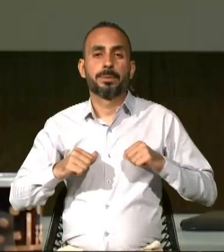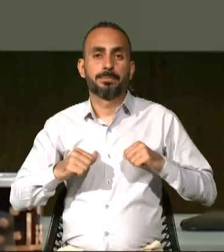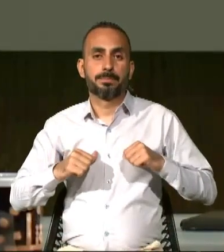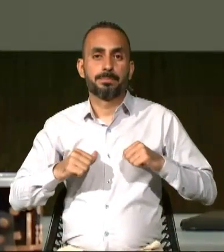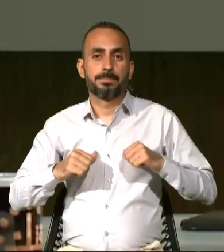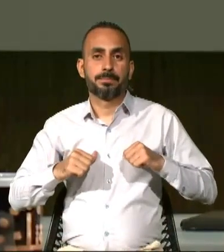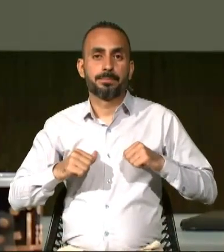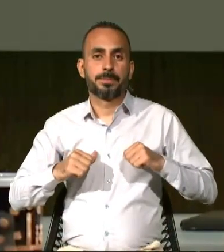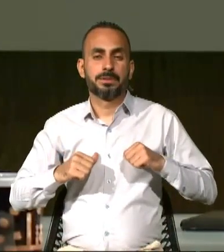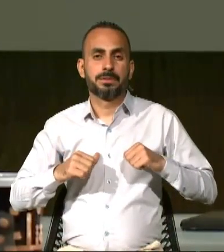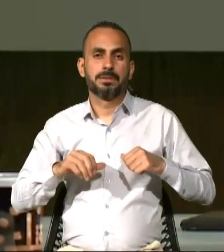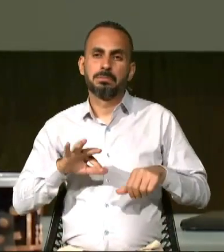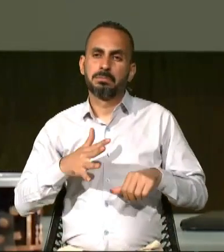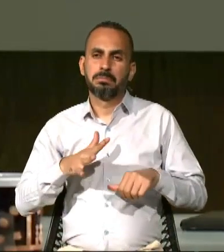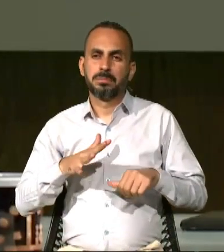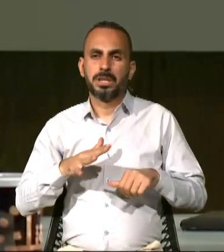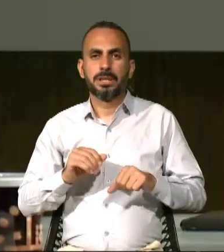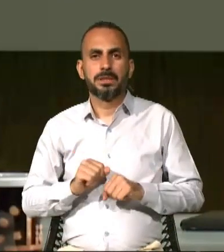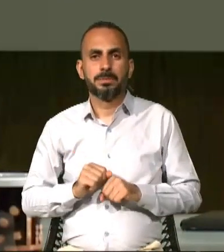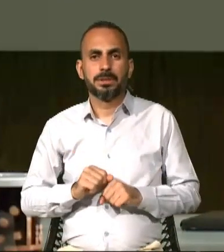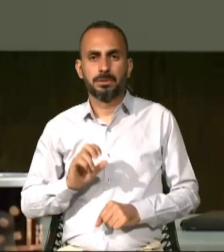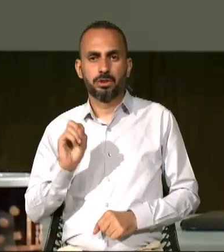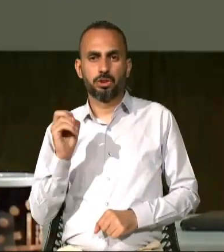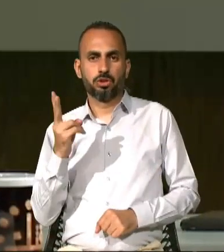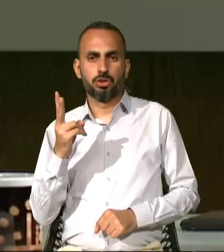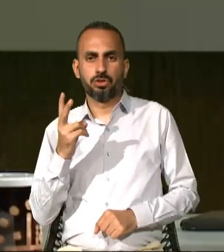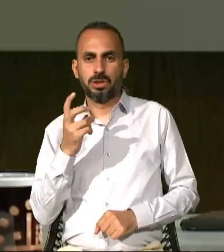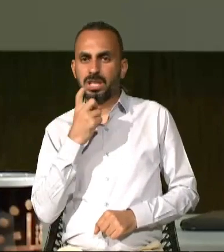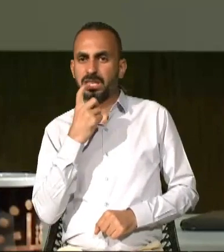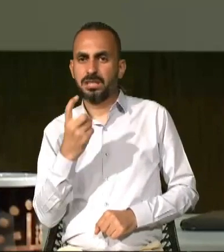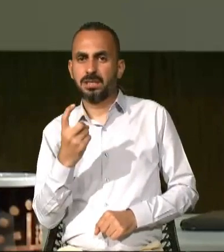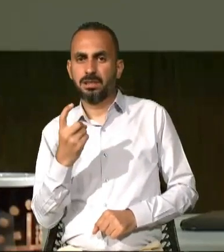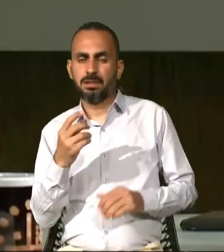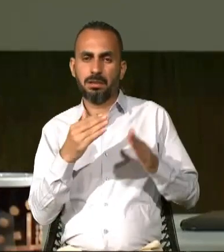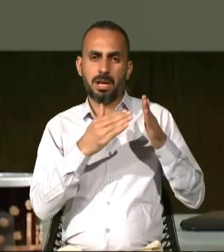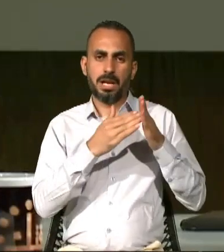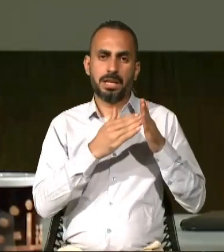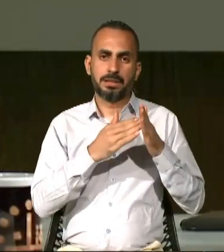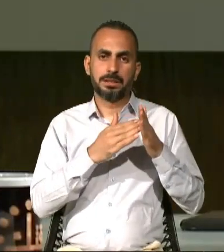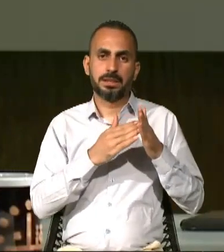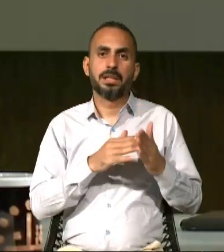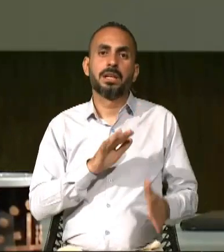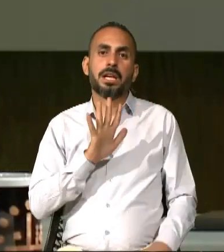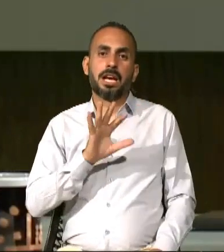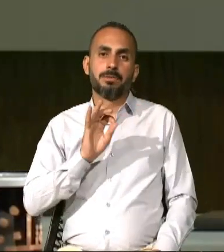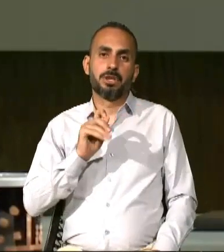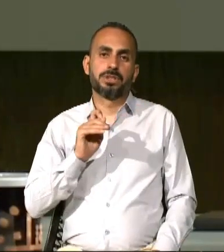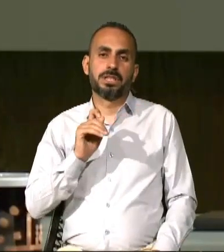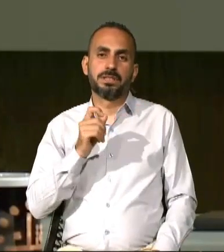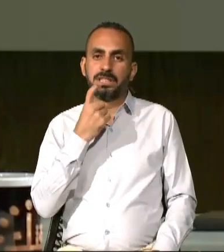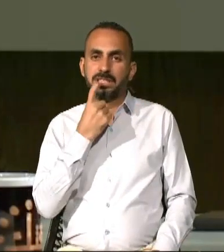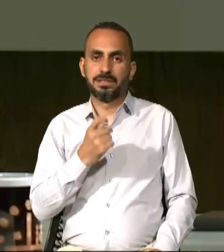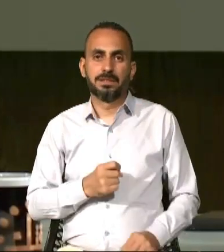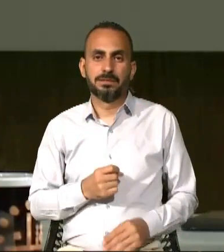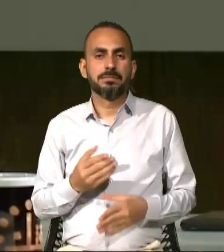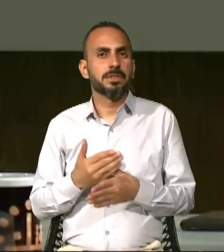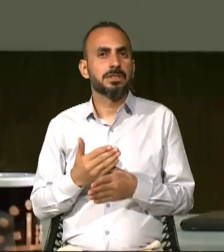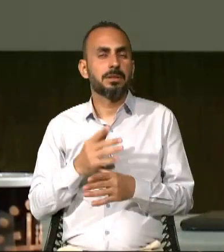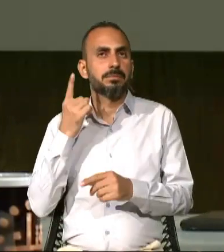وتتراوح اعمارهم بين 12 ل 35 لخطر فقدان السمع.